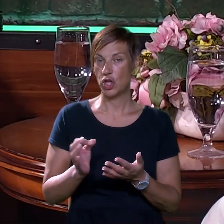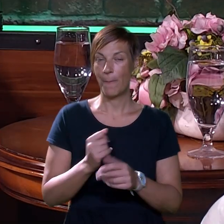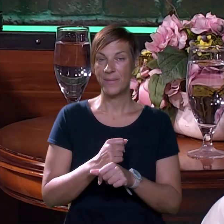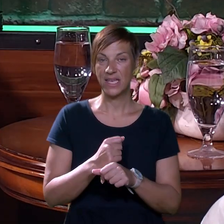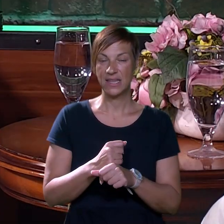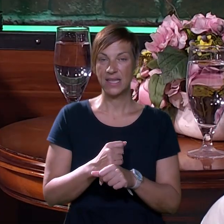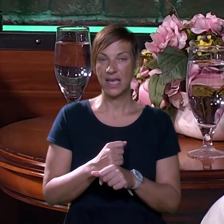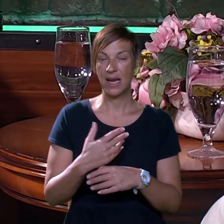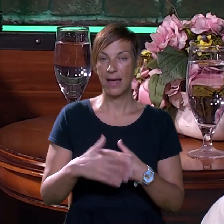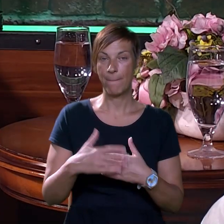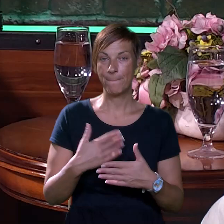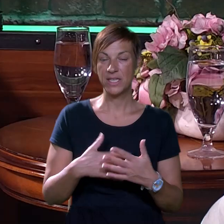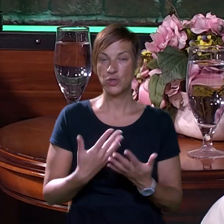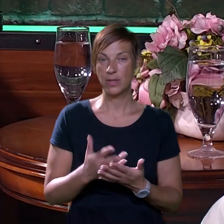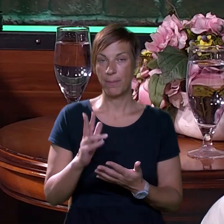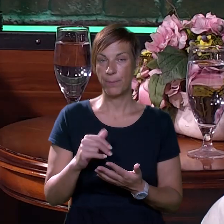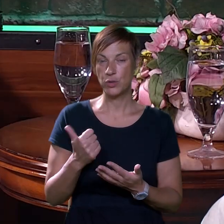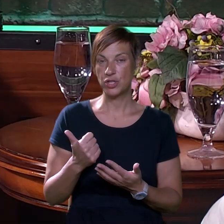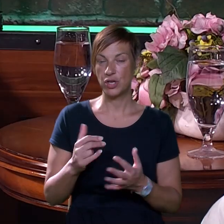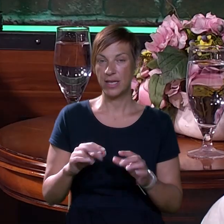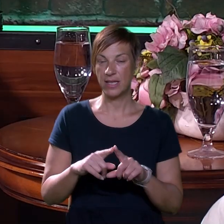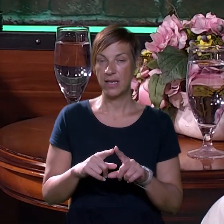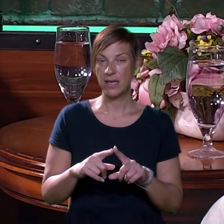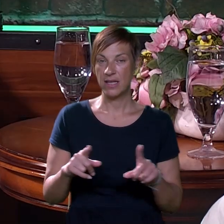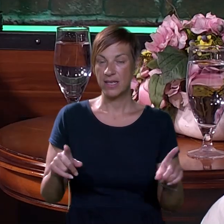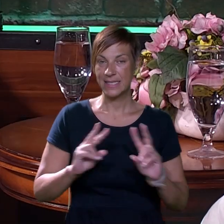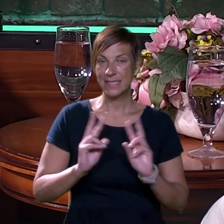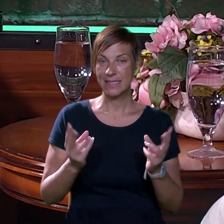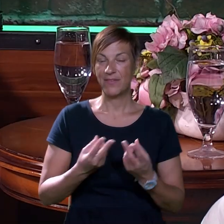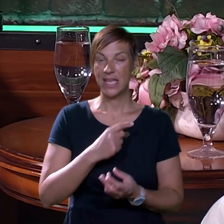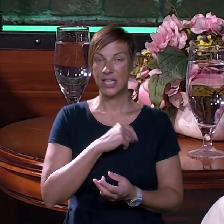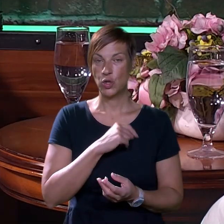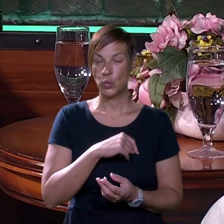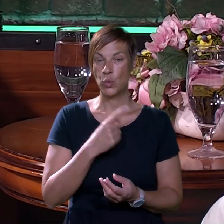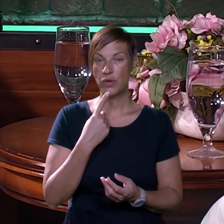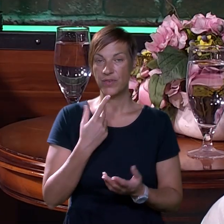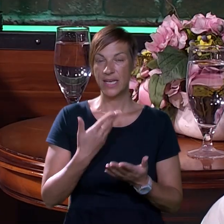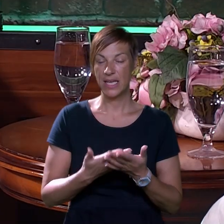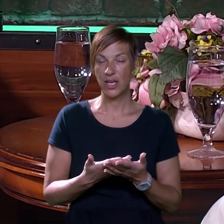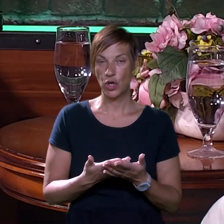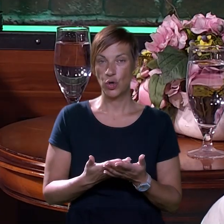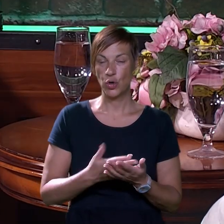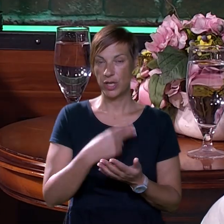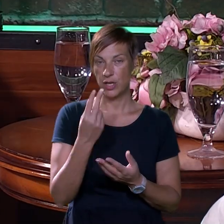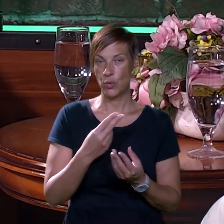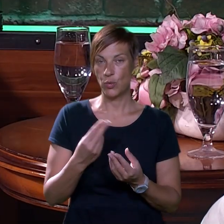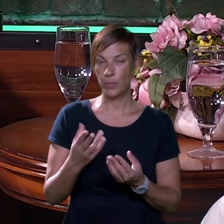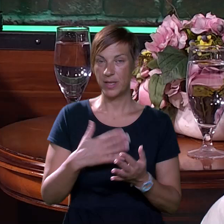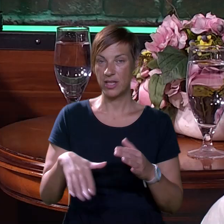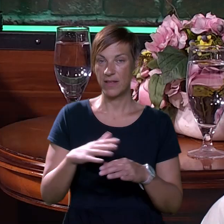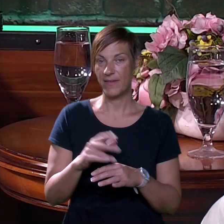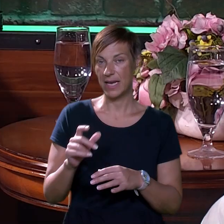dobrih dijela. Međutim, zaista postoji jedan paralelni svijet, taj duhovni koji je umjetnost